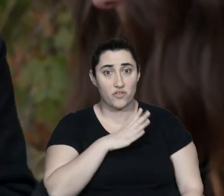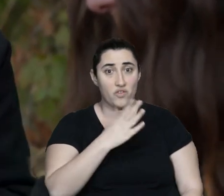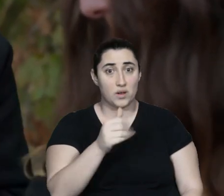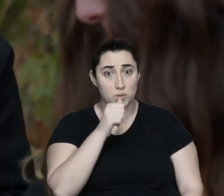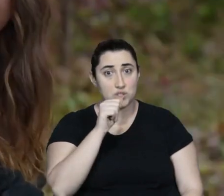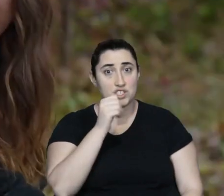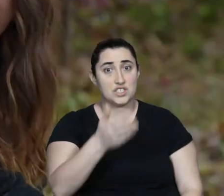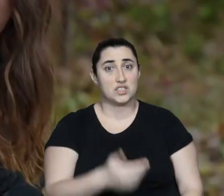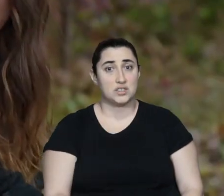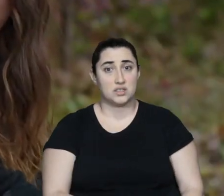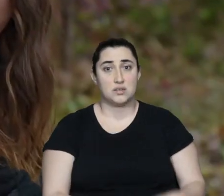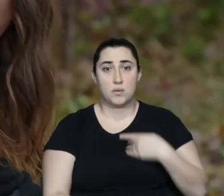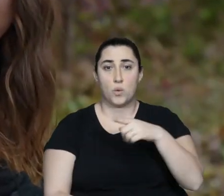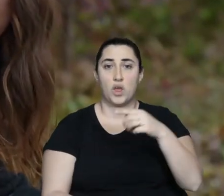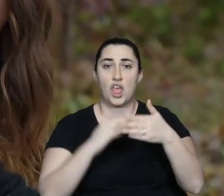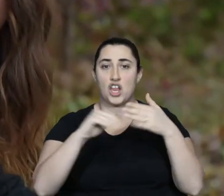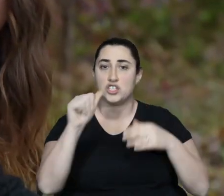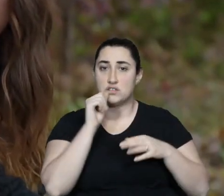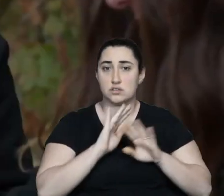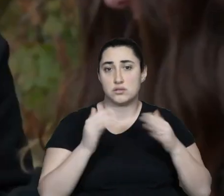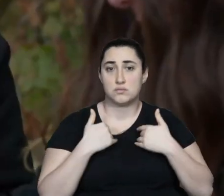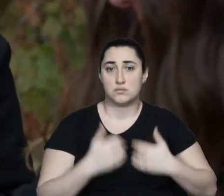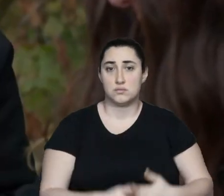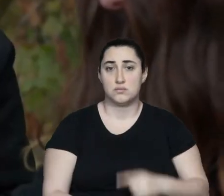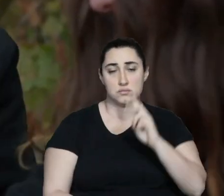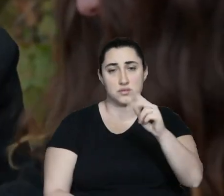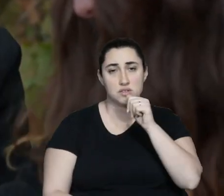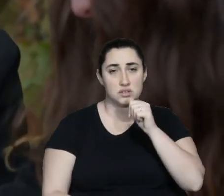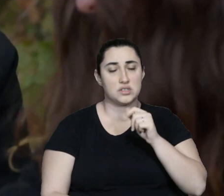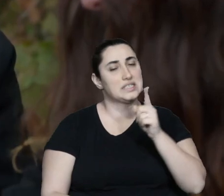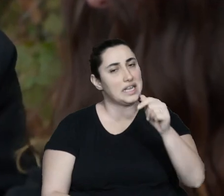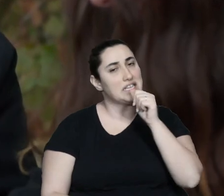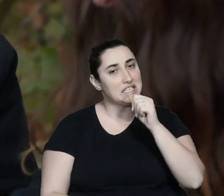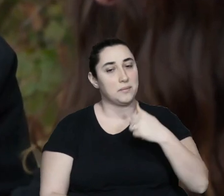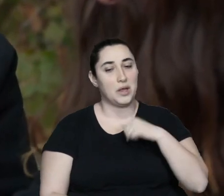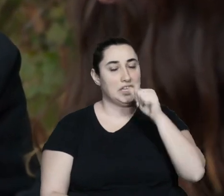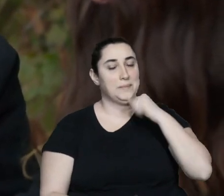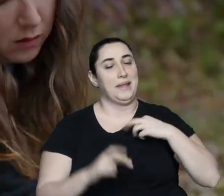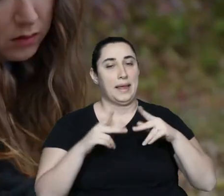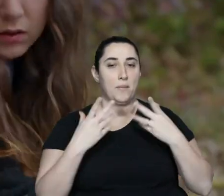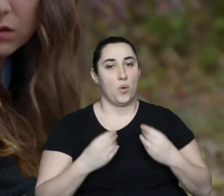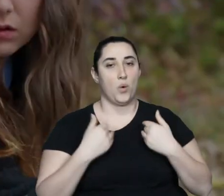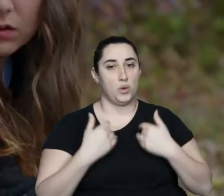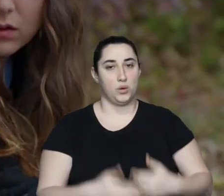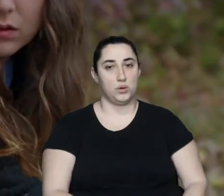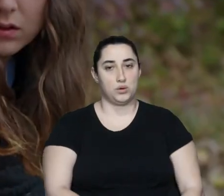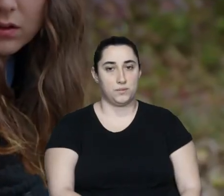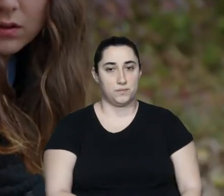var. Su iç Aysu. Ben içtim onun yarısına kadar. Sen iç. Sen içince ben içmiş kadar oluyorum